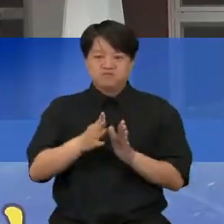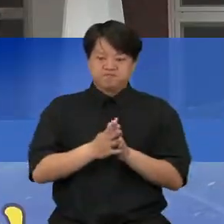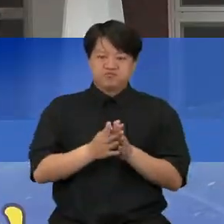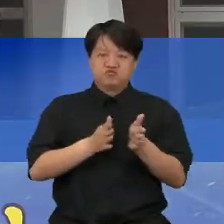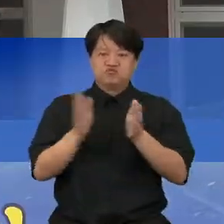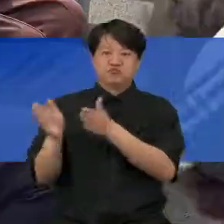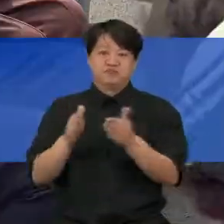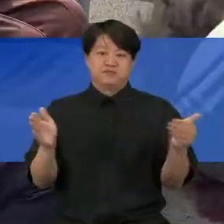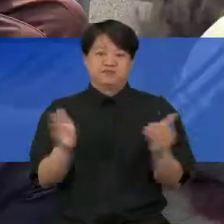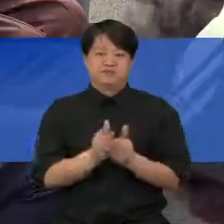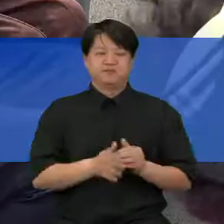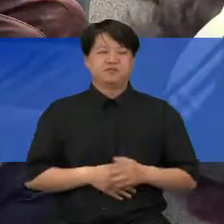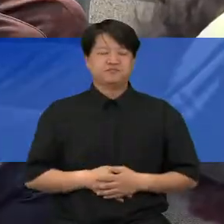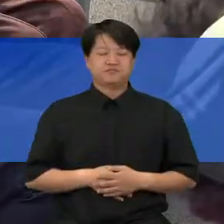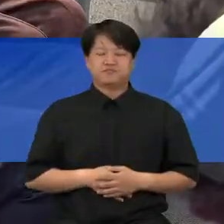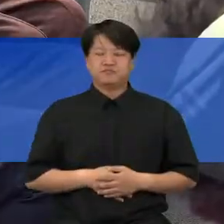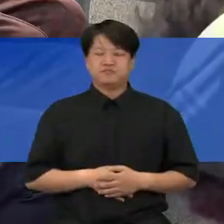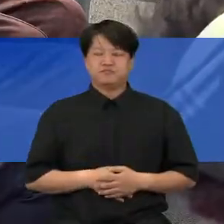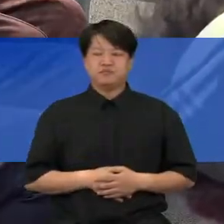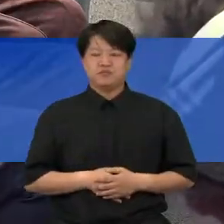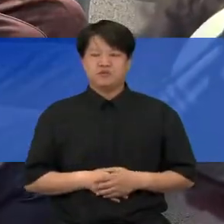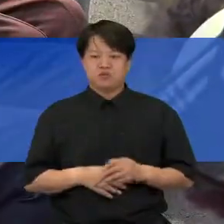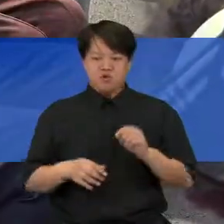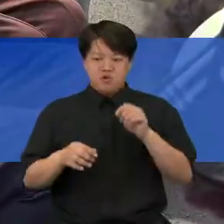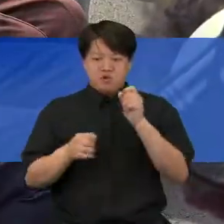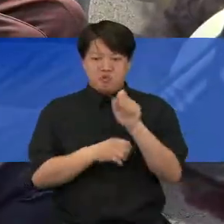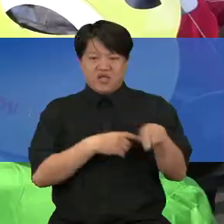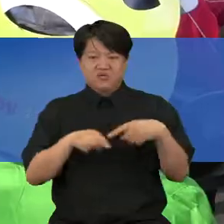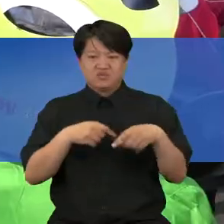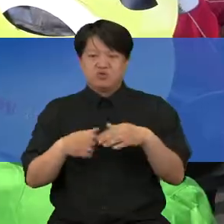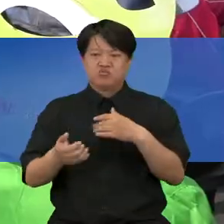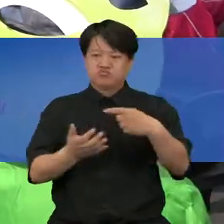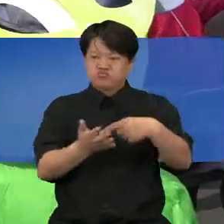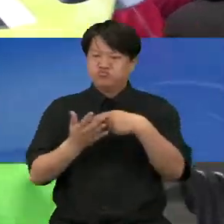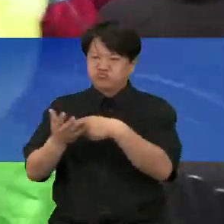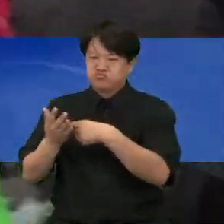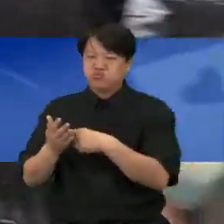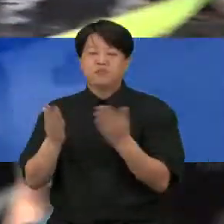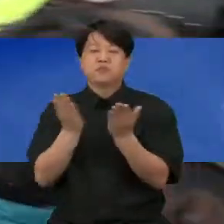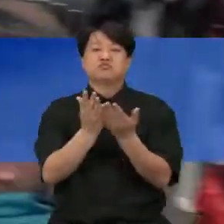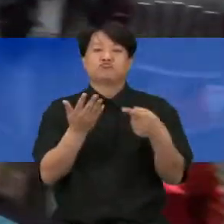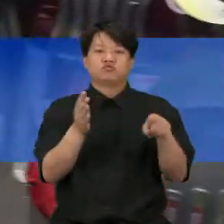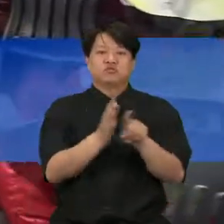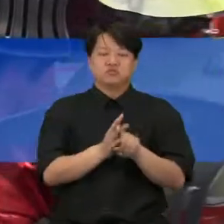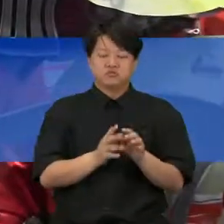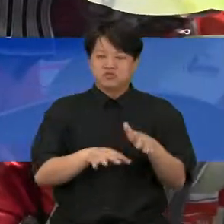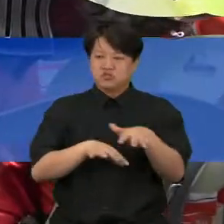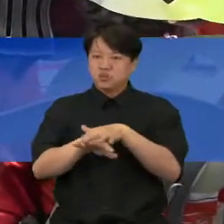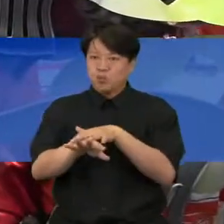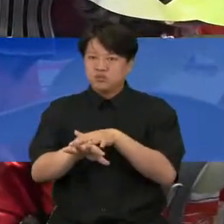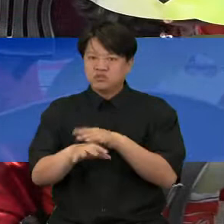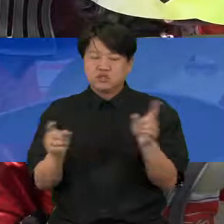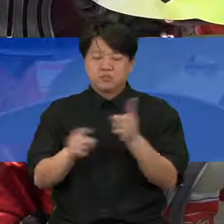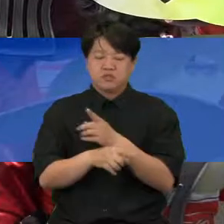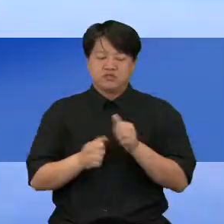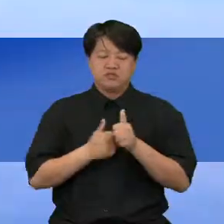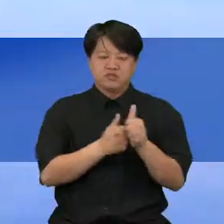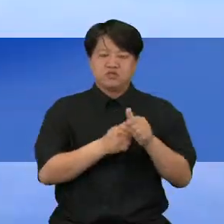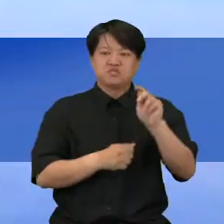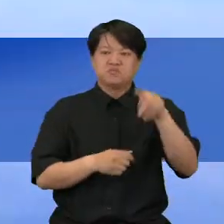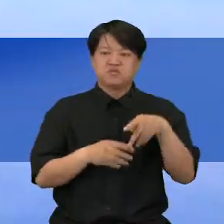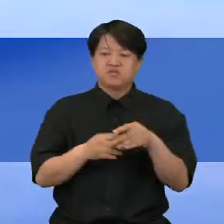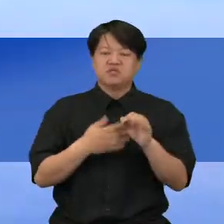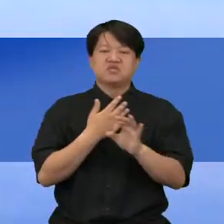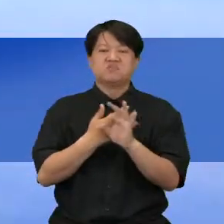마쳤습니다. 도는 동남권 행정수요에 대응하기 위해 작년 조직 개편에 따라 포항 테크노파크에